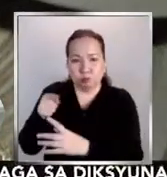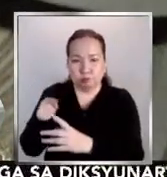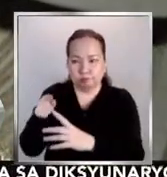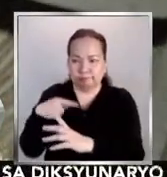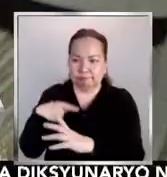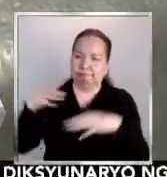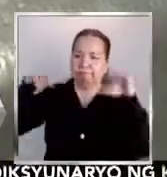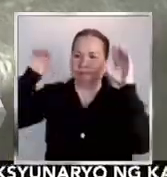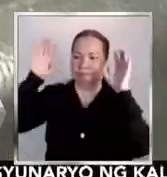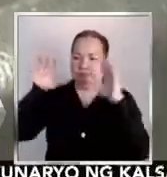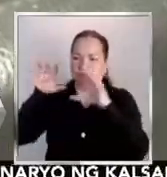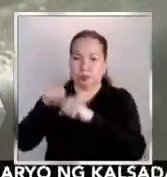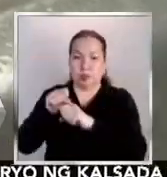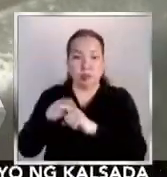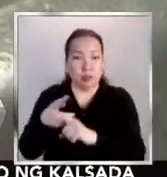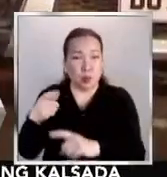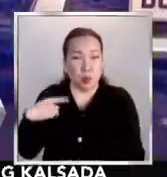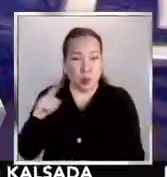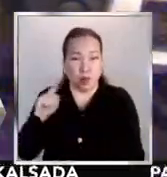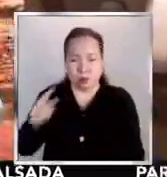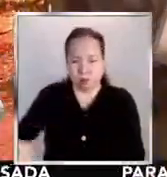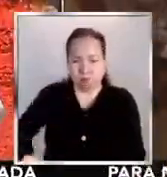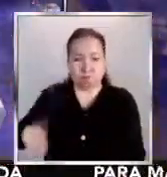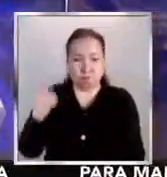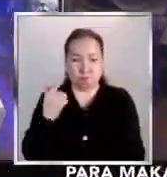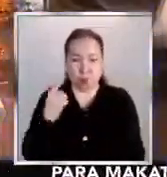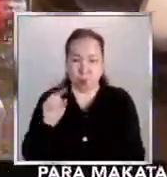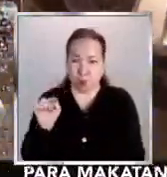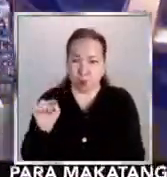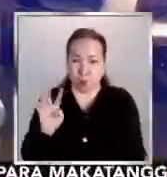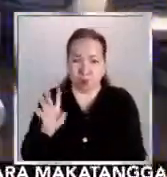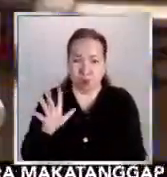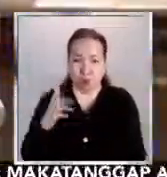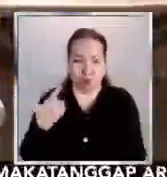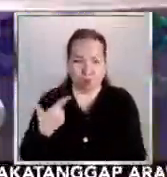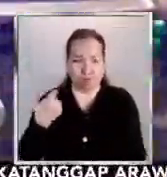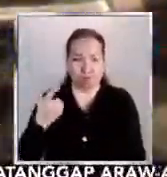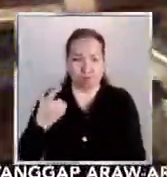Nakuha kay Ong ang isang kalibre 45. Tumanggi namang magpaliwanag si Ong.